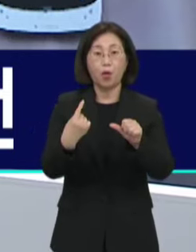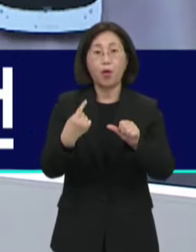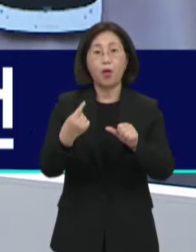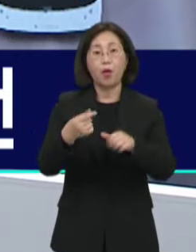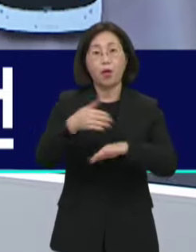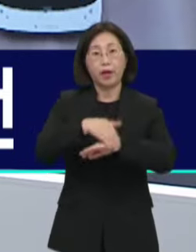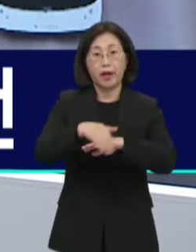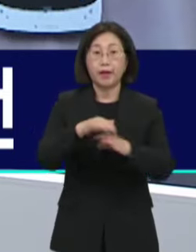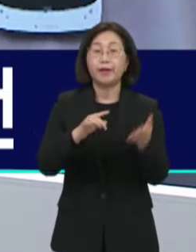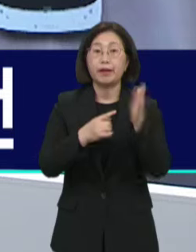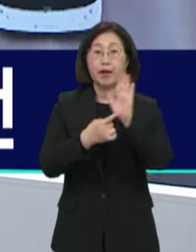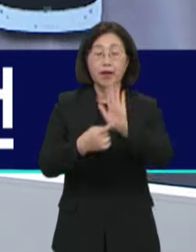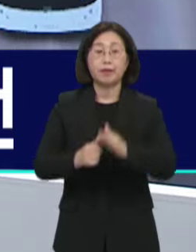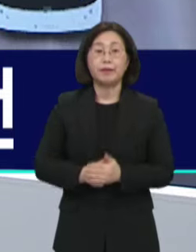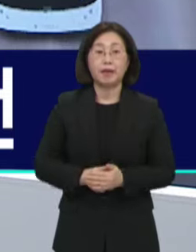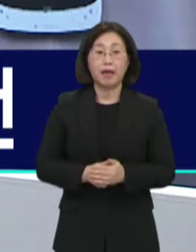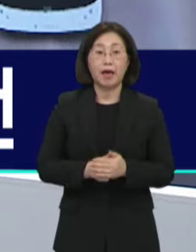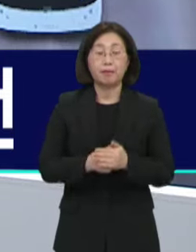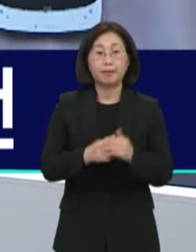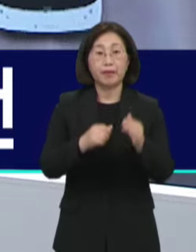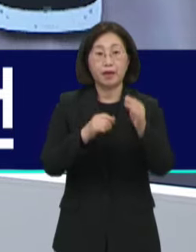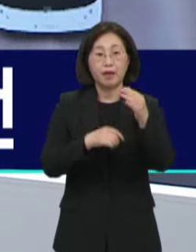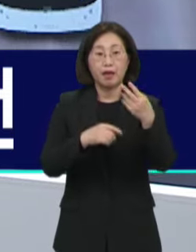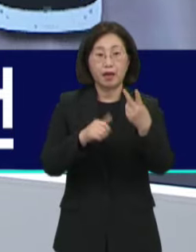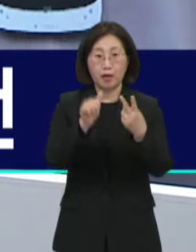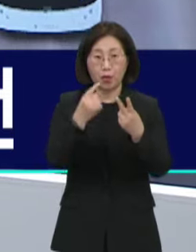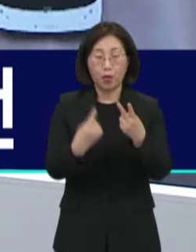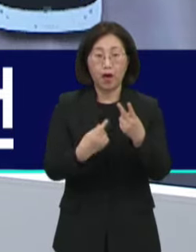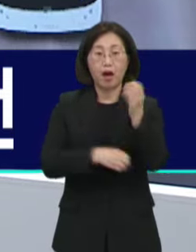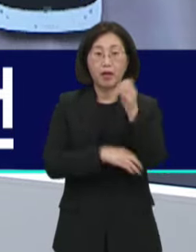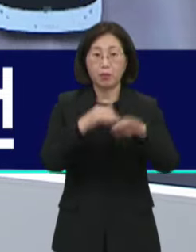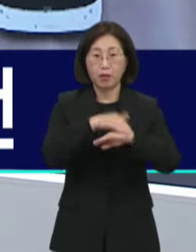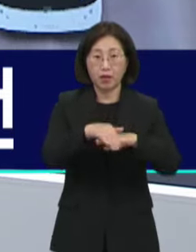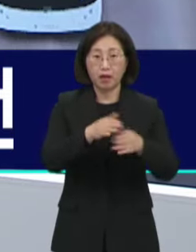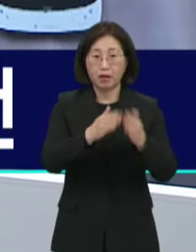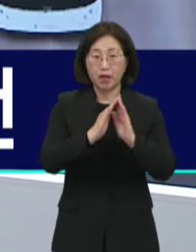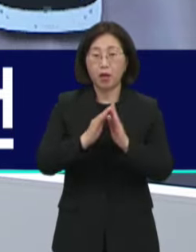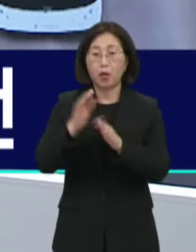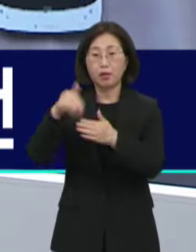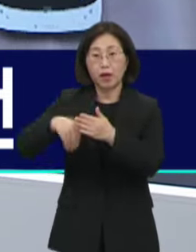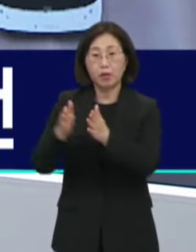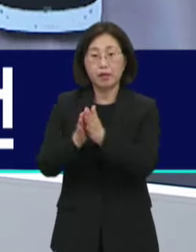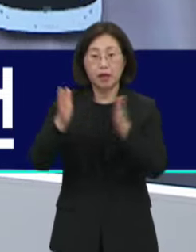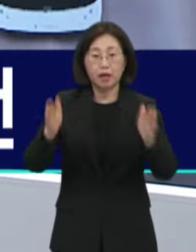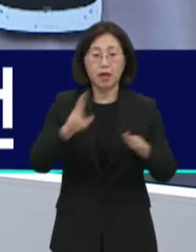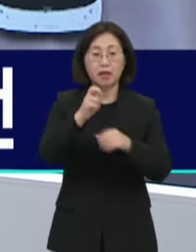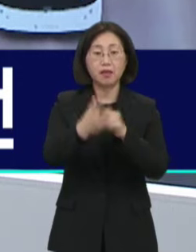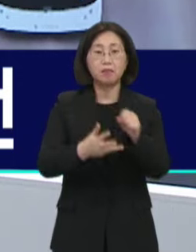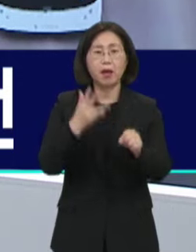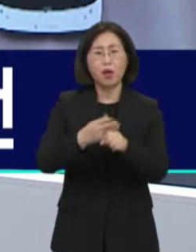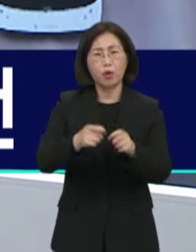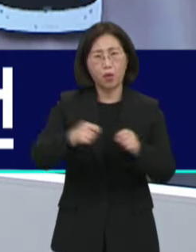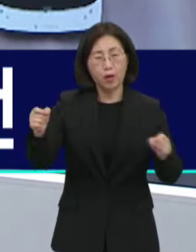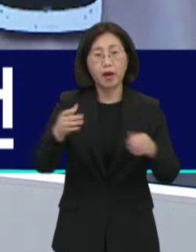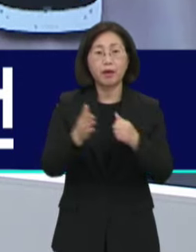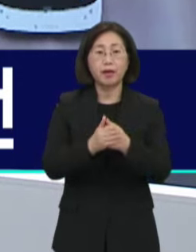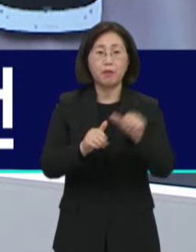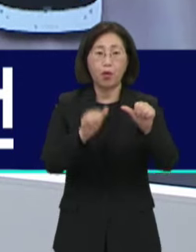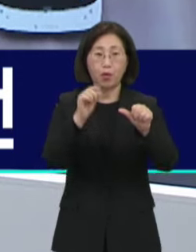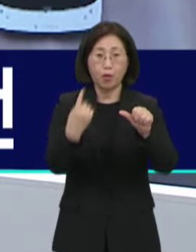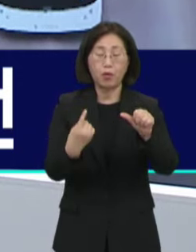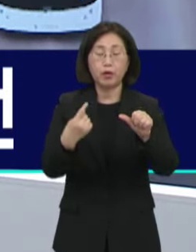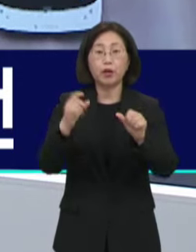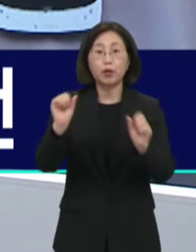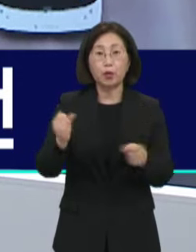밑그림을 내놓았습니다. 2호선 착공이 기본계획 수립 후 28년이나 걸린 만큼 5호선까지 동시에 추진해 나가겠다는